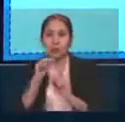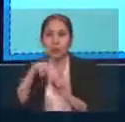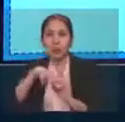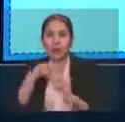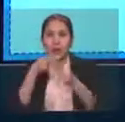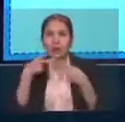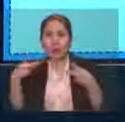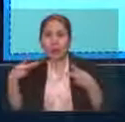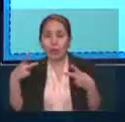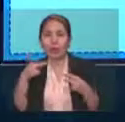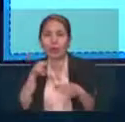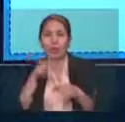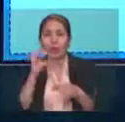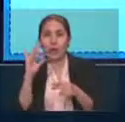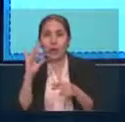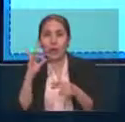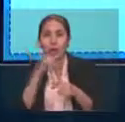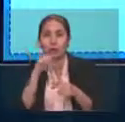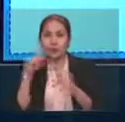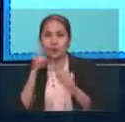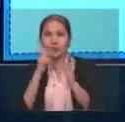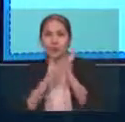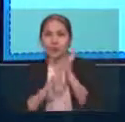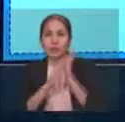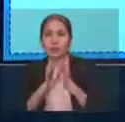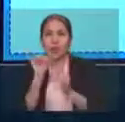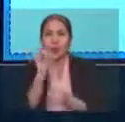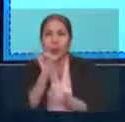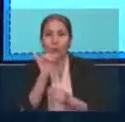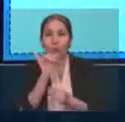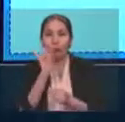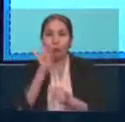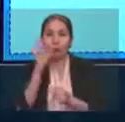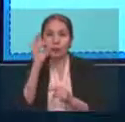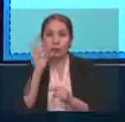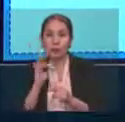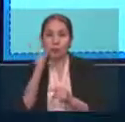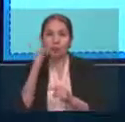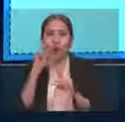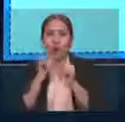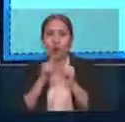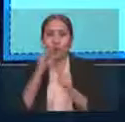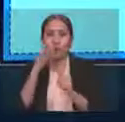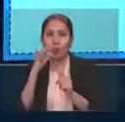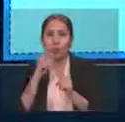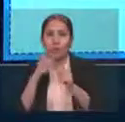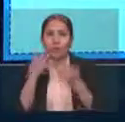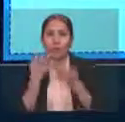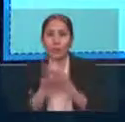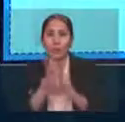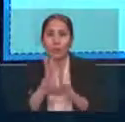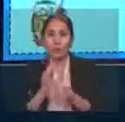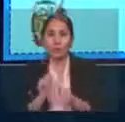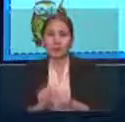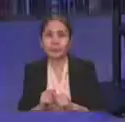l barobar πr taqsim 180 ko'paytirilgan n gradus formula bilan aniqlanadi.